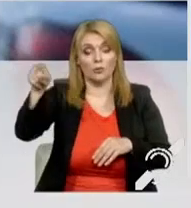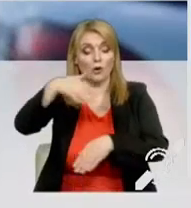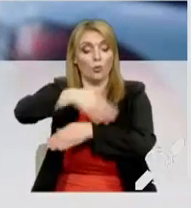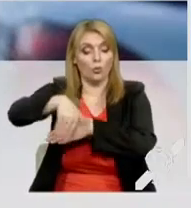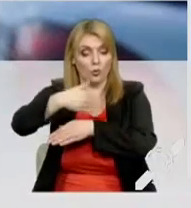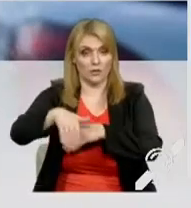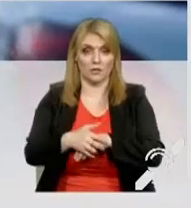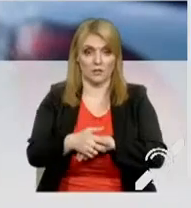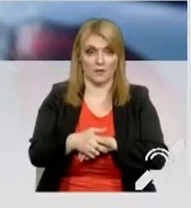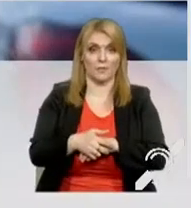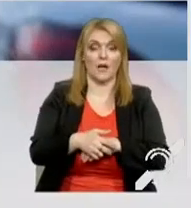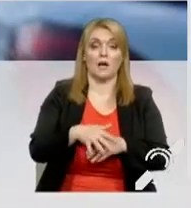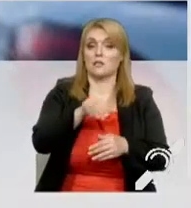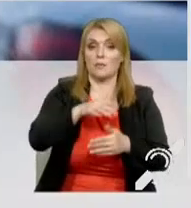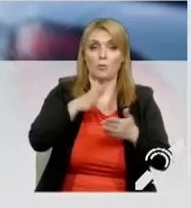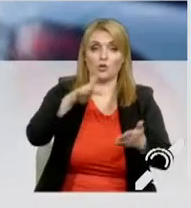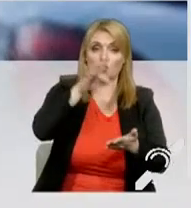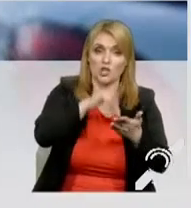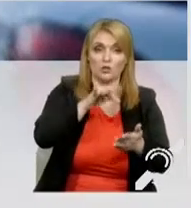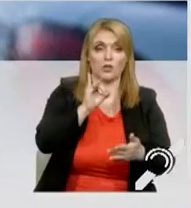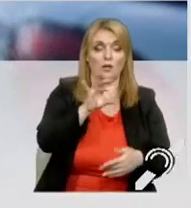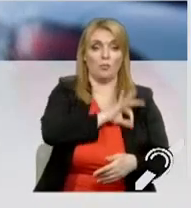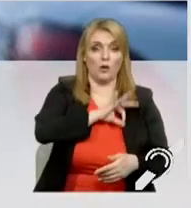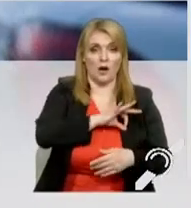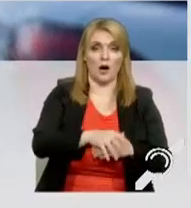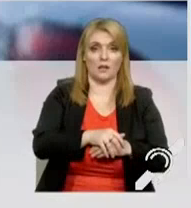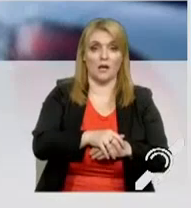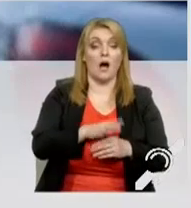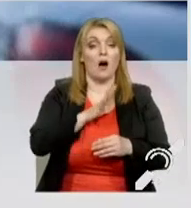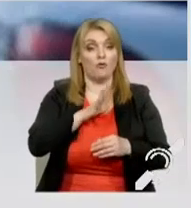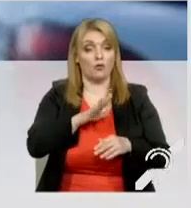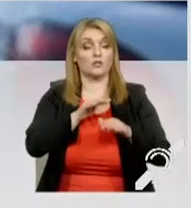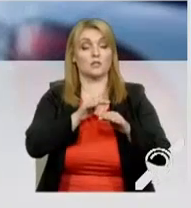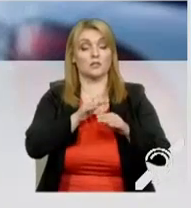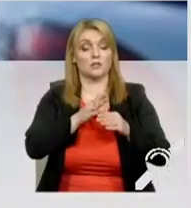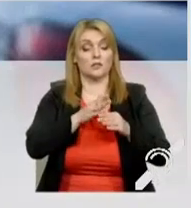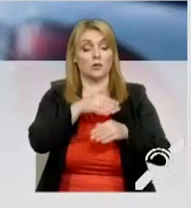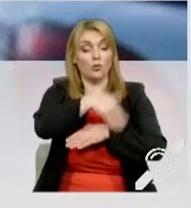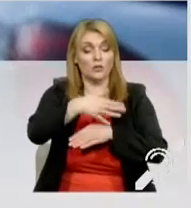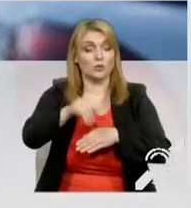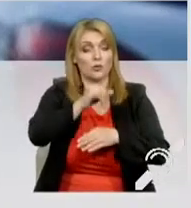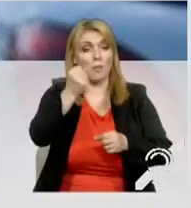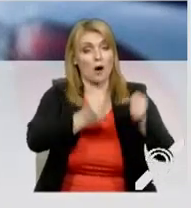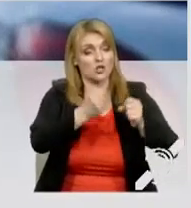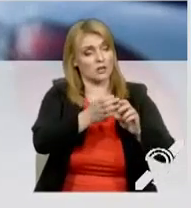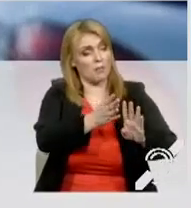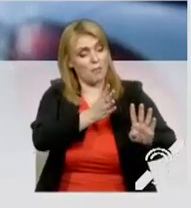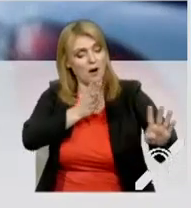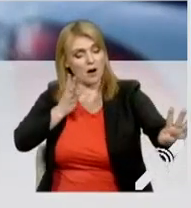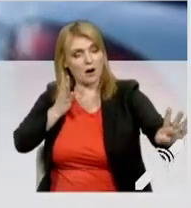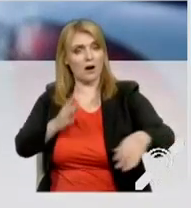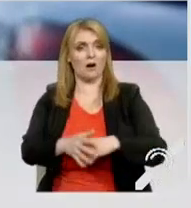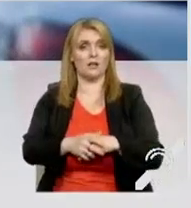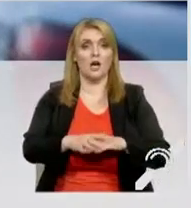principale din sectoarele Centru și Buiucani, iar în unele zone rândul de mașini s-a întins pe kilometri întregi. Majoritatea oamenilor au